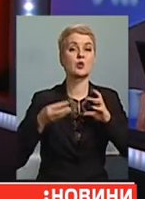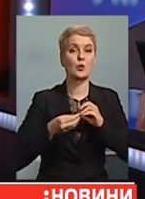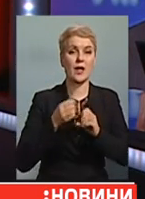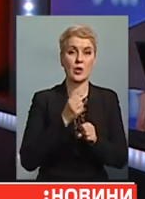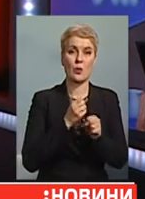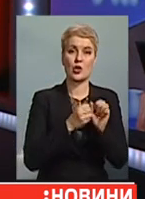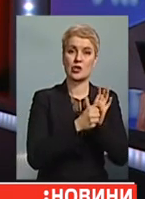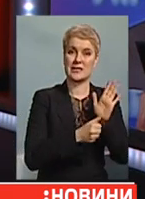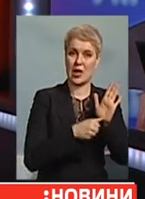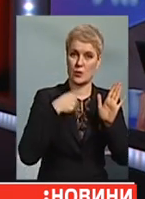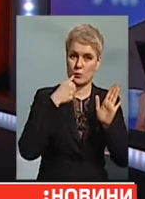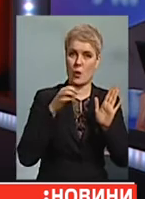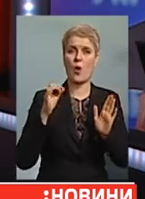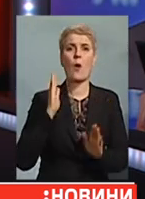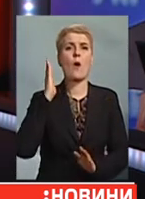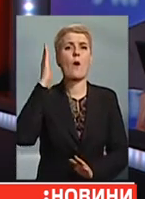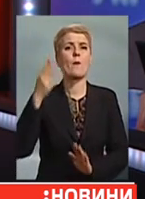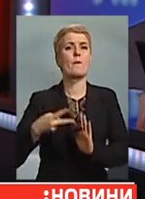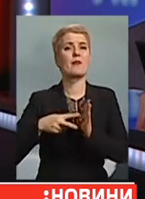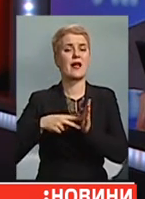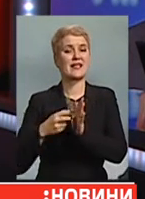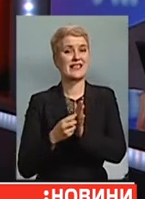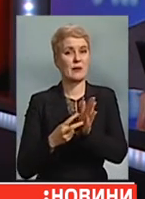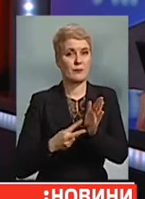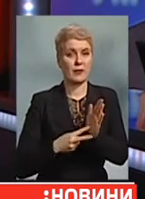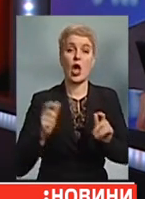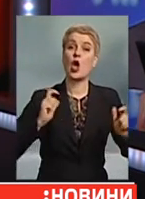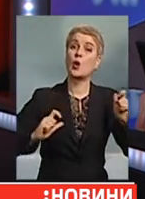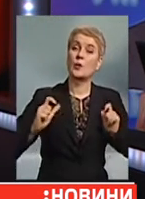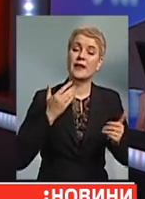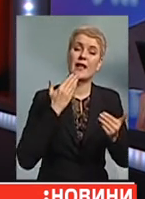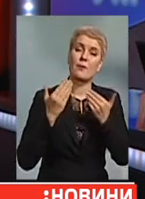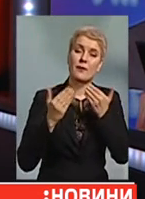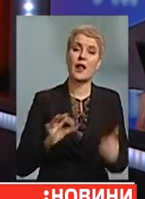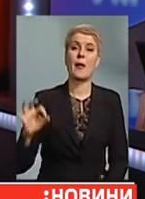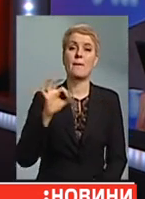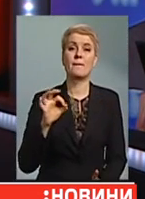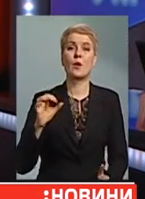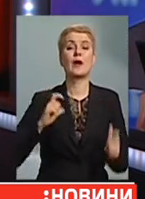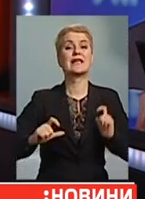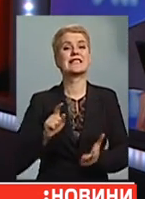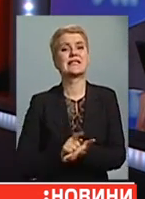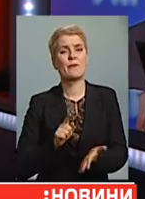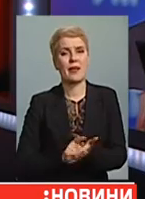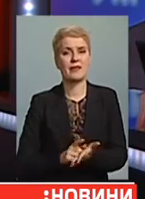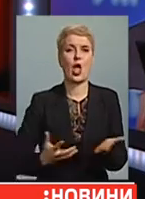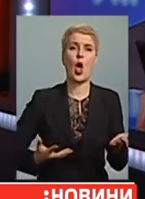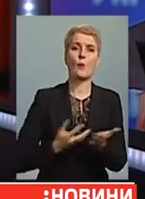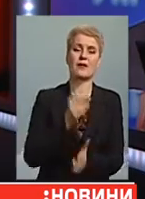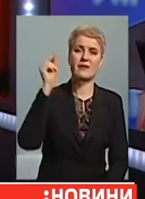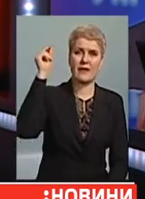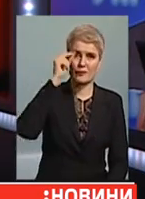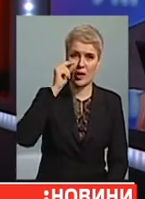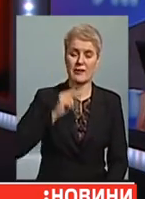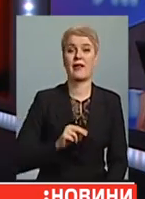на 2017. Утім, запитання студентів стосувались переважно іншого – стипендій, оплати за навчання, інтернету в метро.